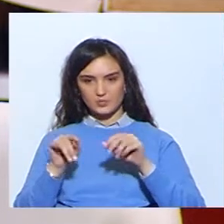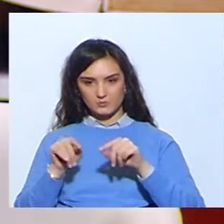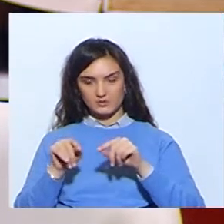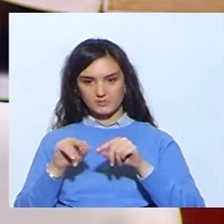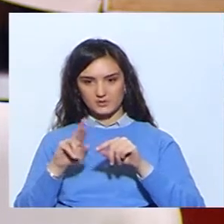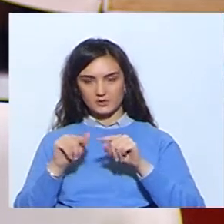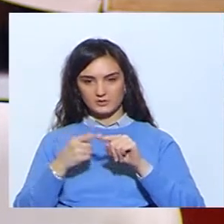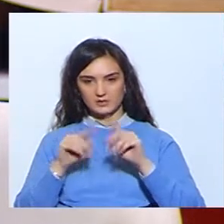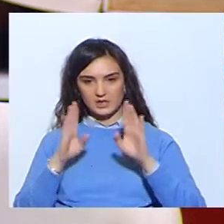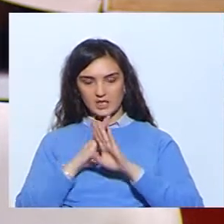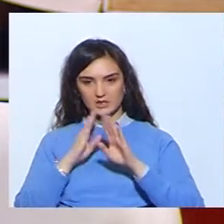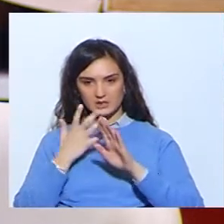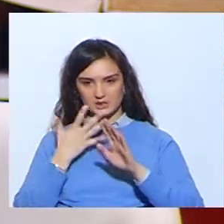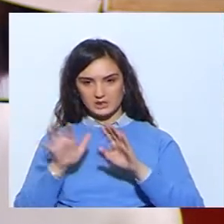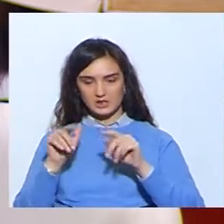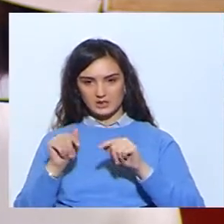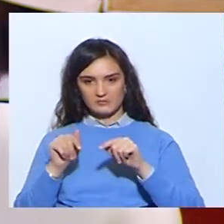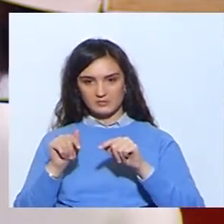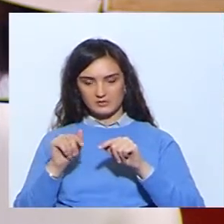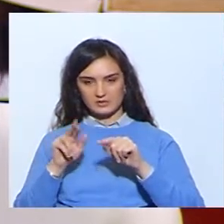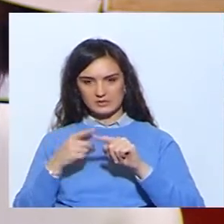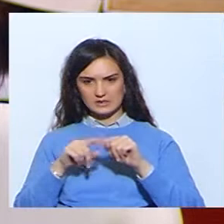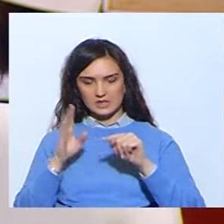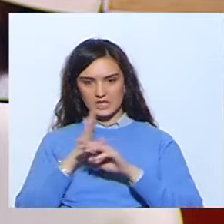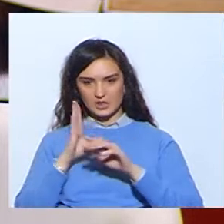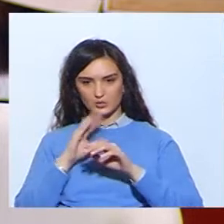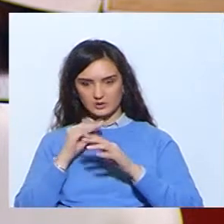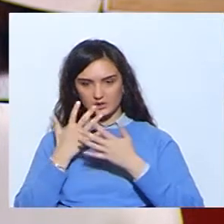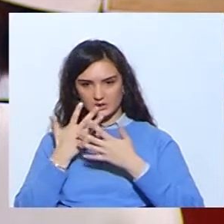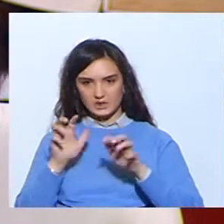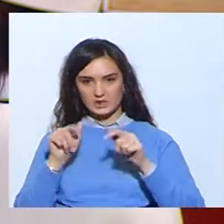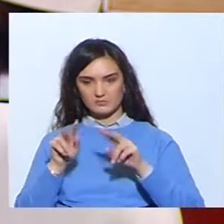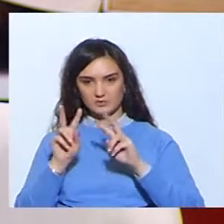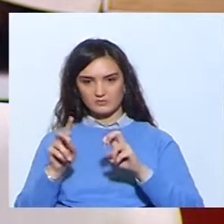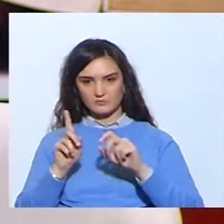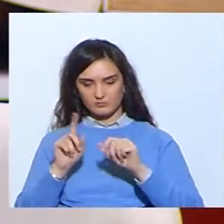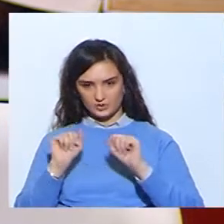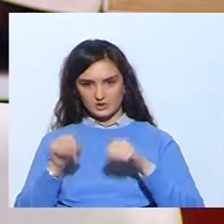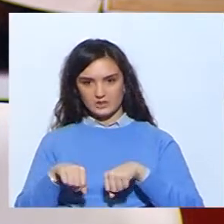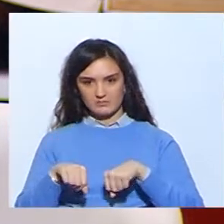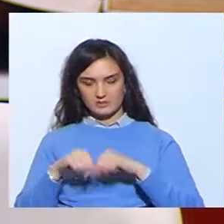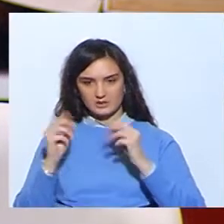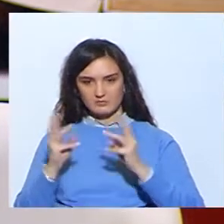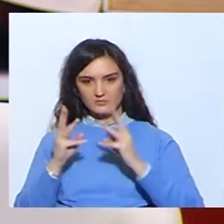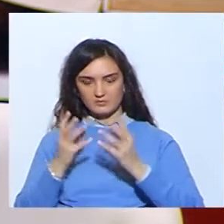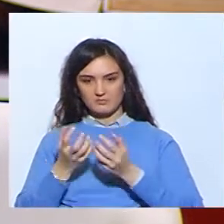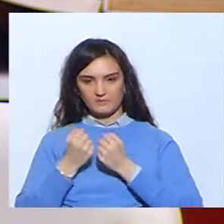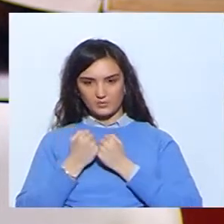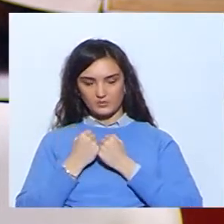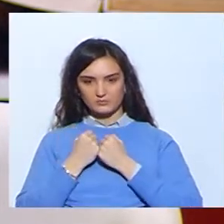გამონთავისუფლება და ჰაერი ცხელდება. ეხლა ჰაერი როდესაც ცხელდება, ეს ნიშნავს, რომ შესაძლებელია დამტრობა